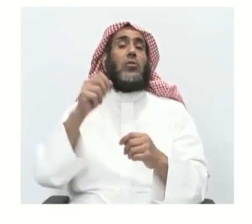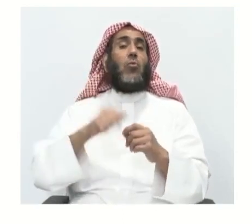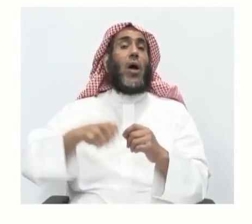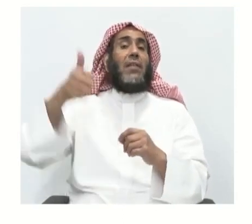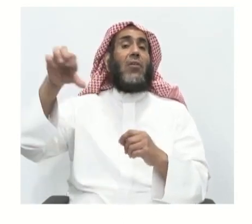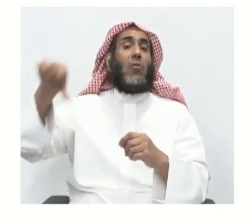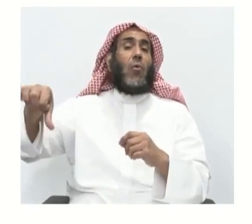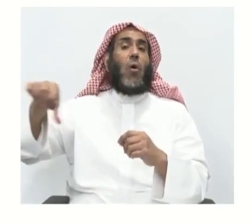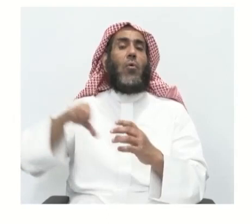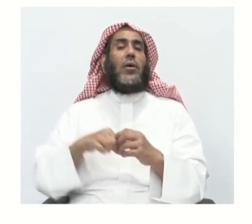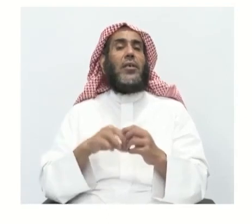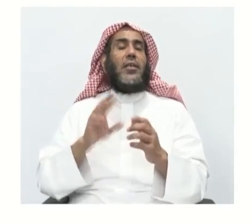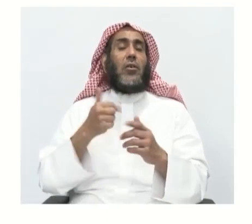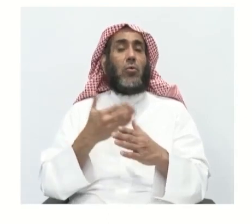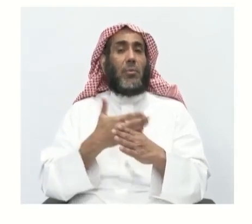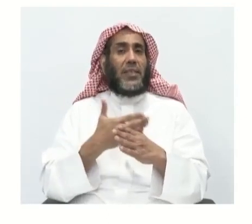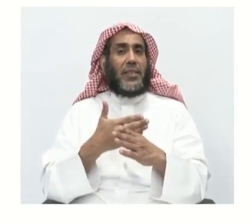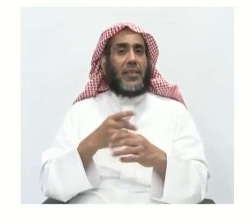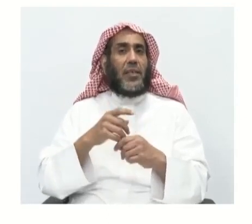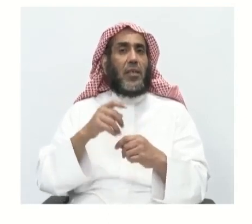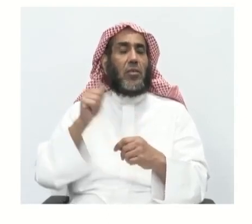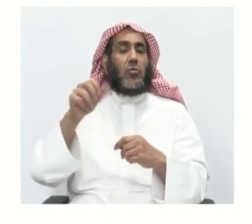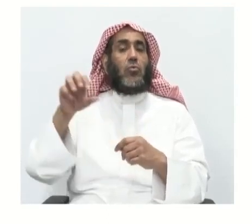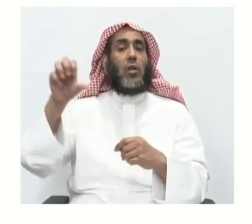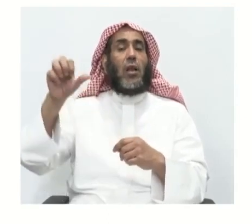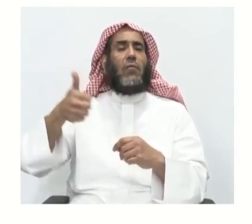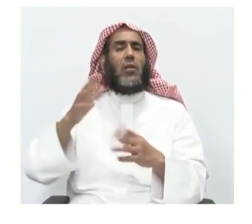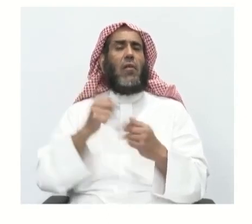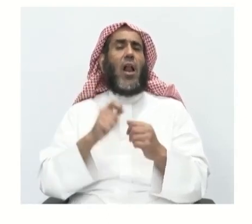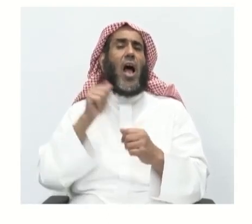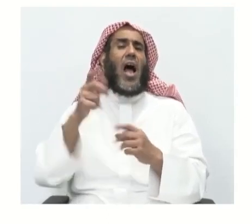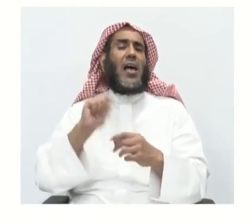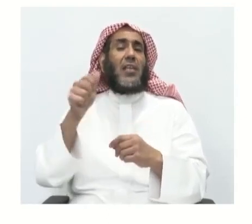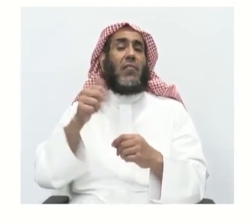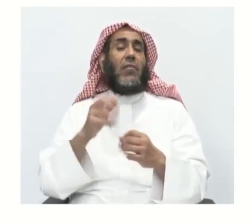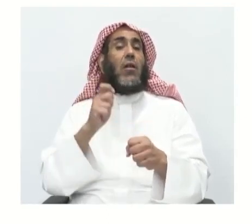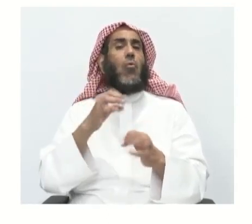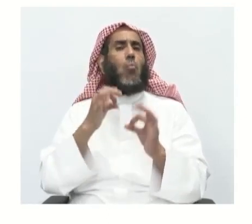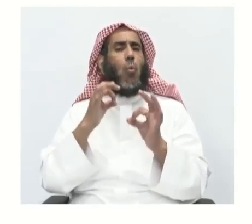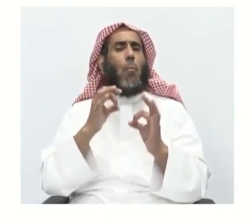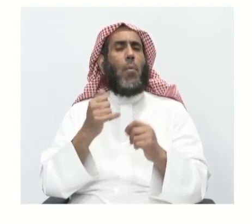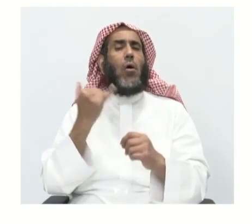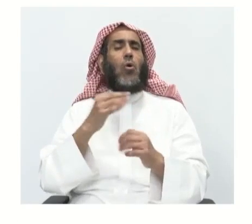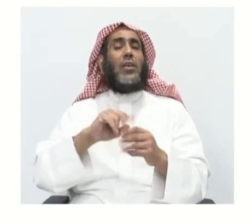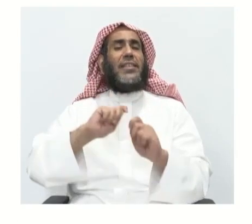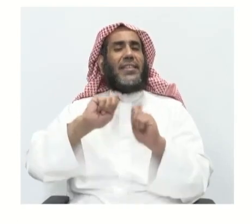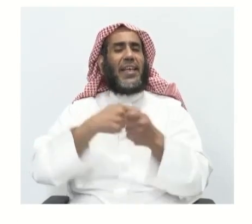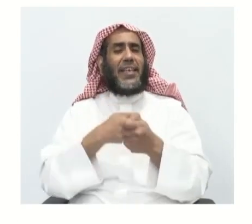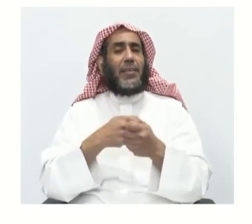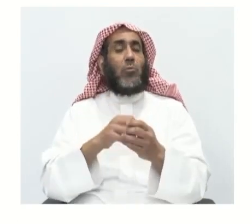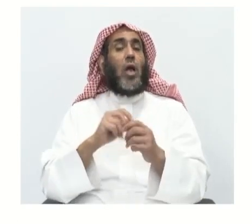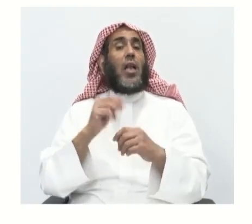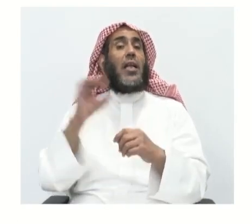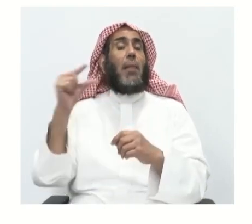واو واصل الفها الواو ولذلك كتبت على اصل صوره الالف للتعرف على اصل الالف ايضا نعمد الى تغيير الصوره صوره